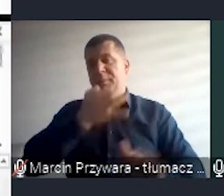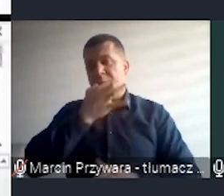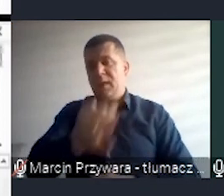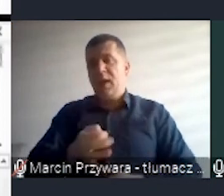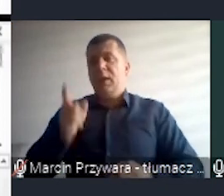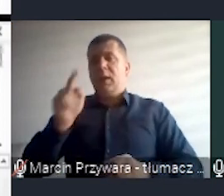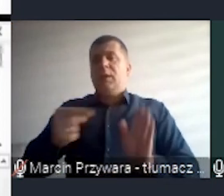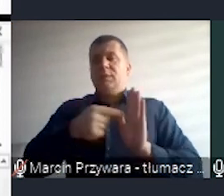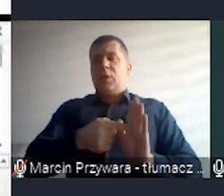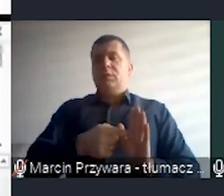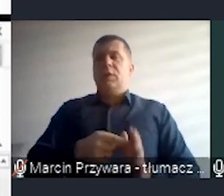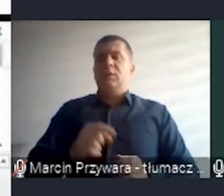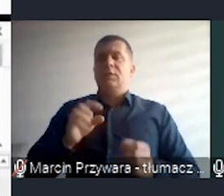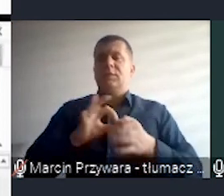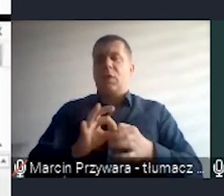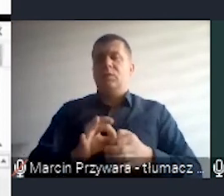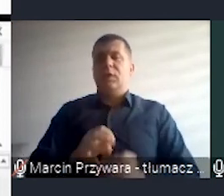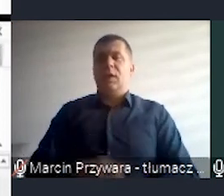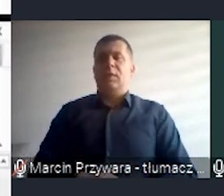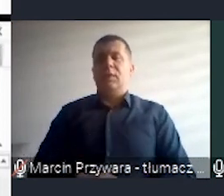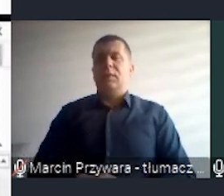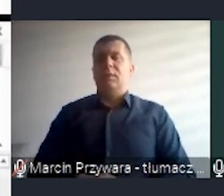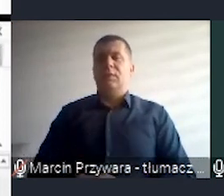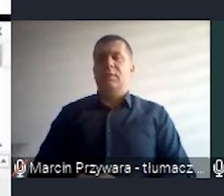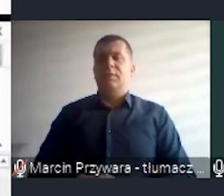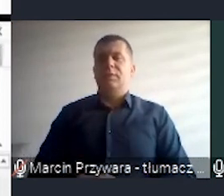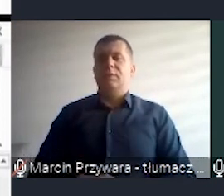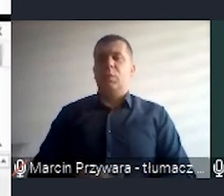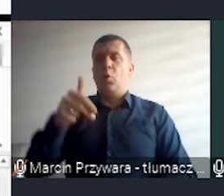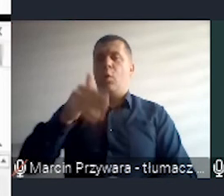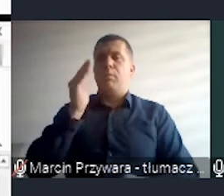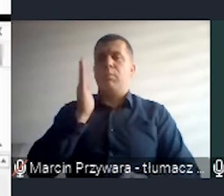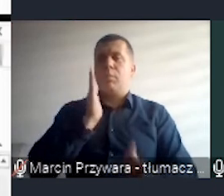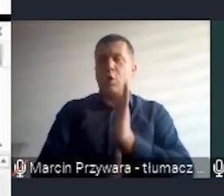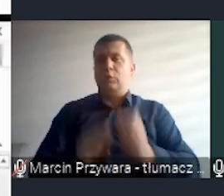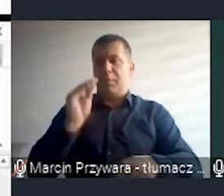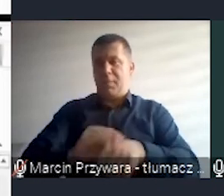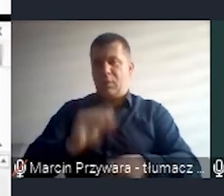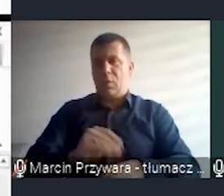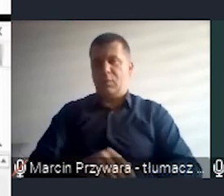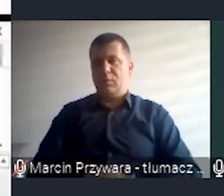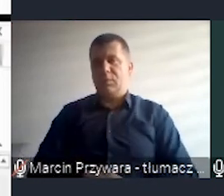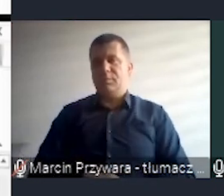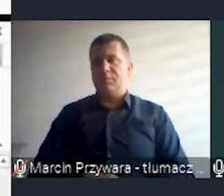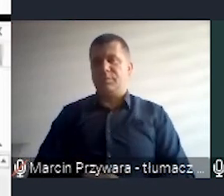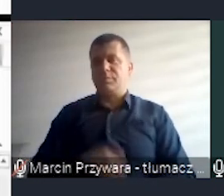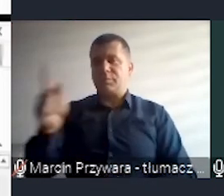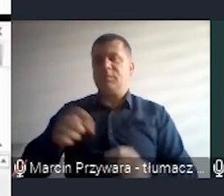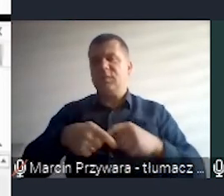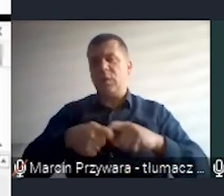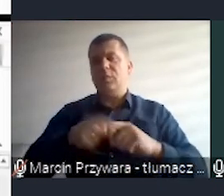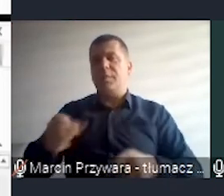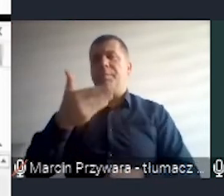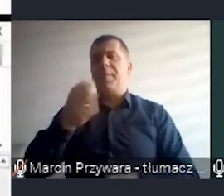związane z uproszczonymi metodami są związane z